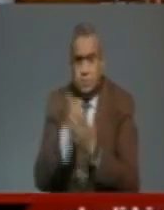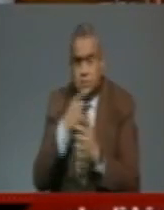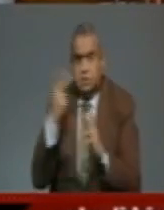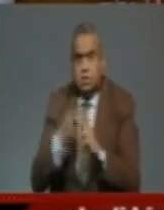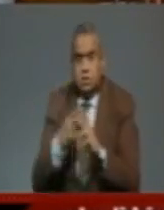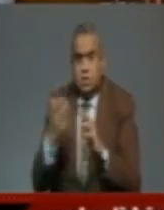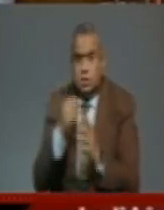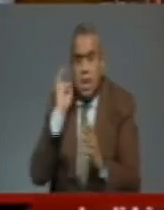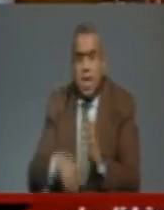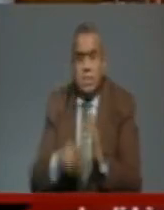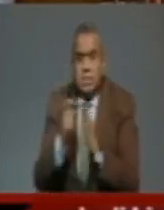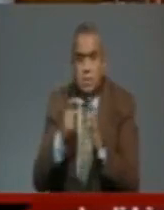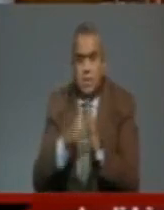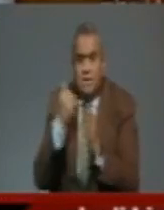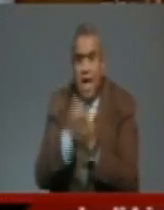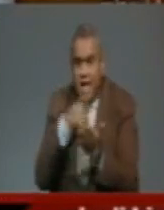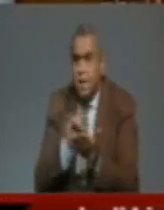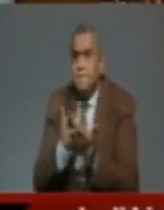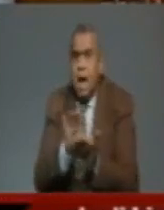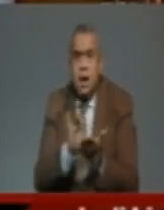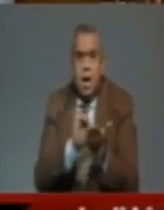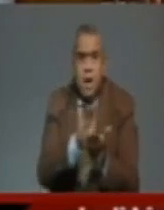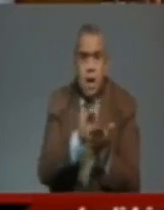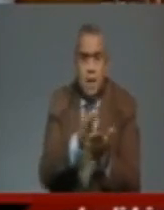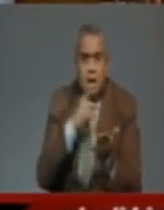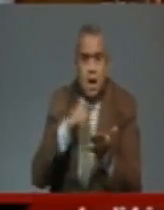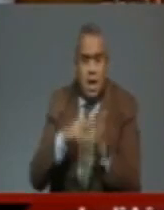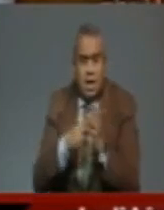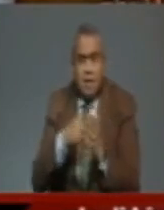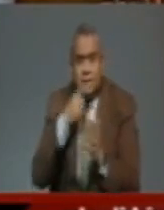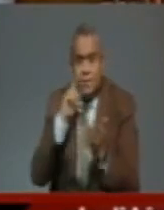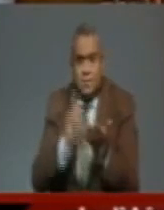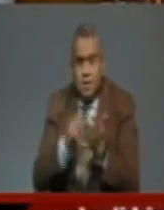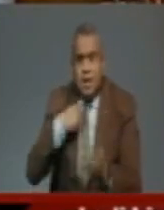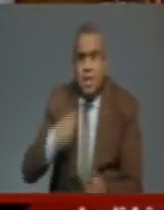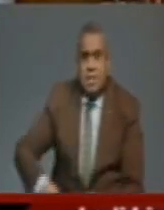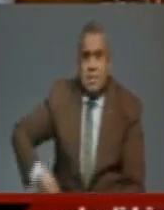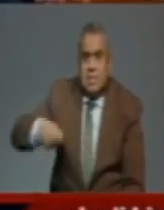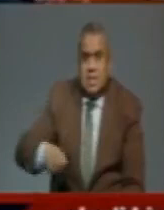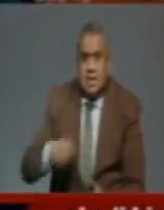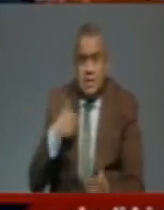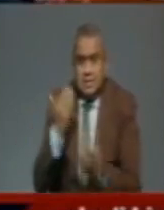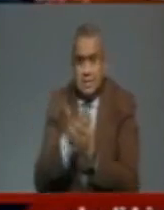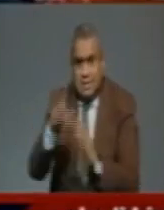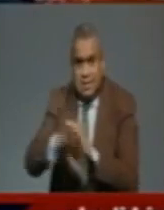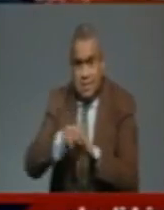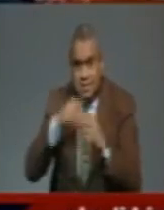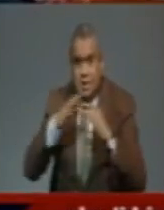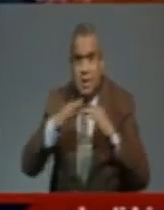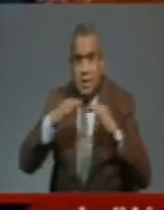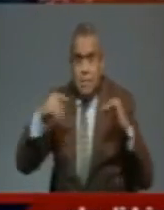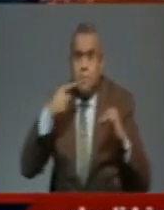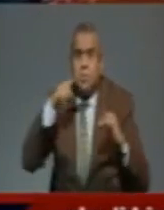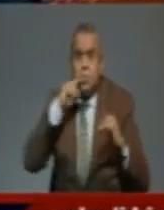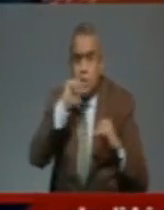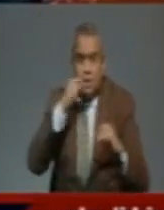مضطر انك انت تمشيهم، وعشان تمشيهم ما تظلمهمش تقوم تصرف كمان. عشان ميناء اسكندريه يبقى ميناء بالمستوى ده وكامل